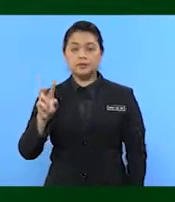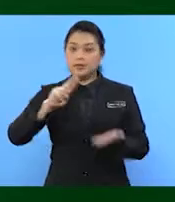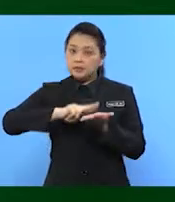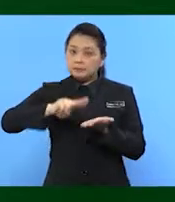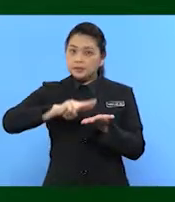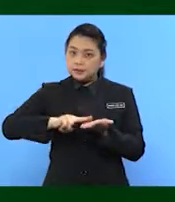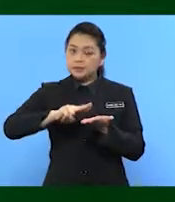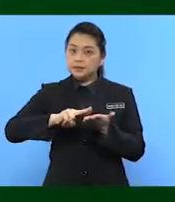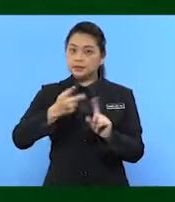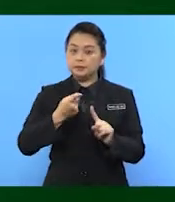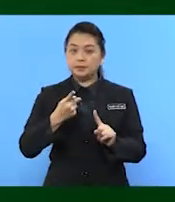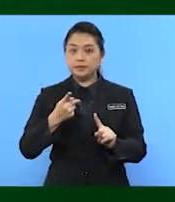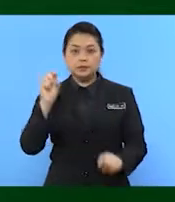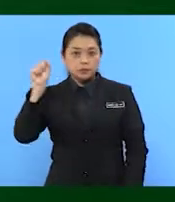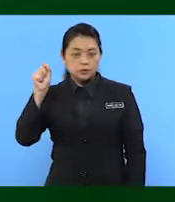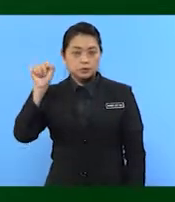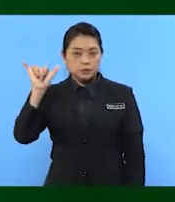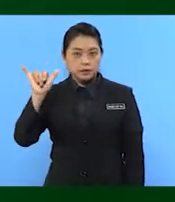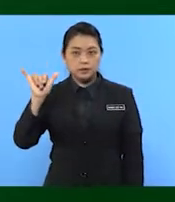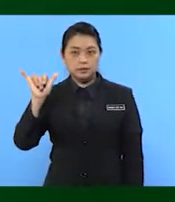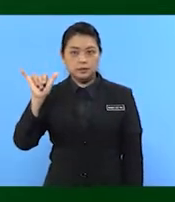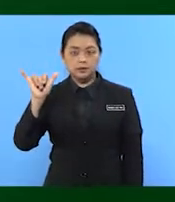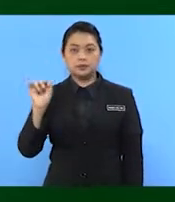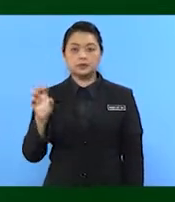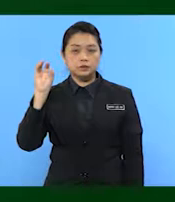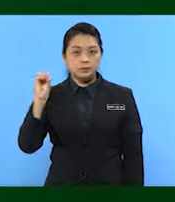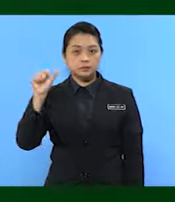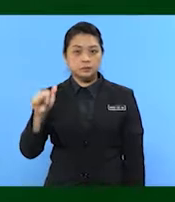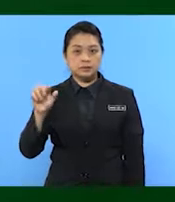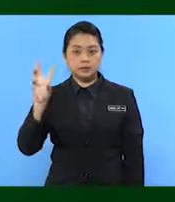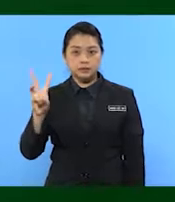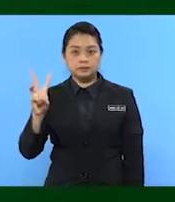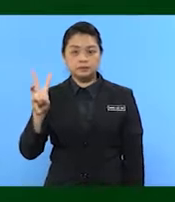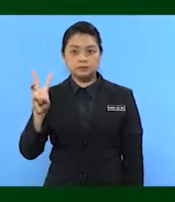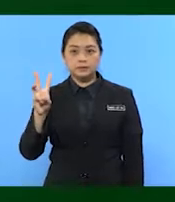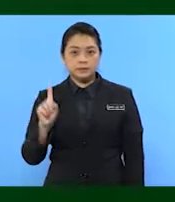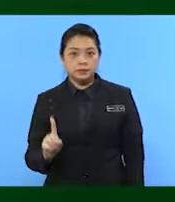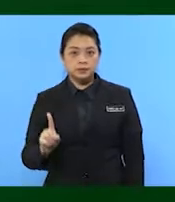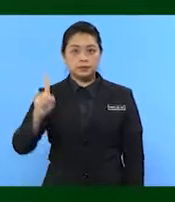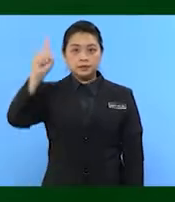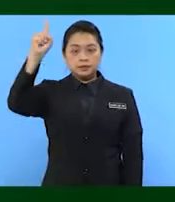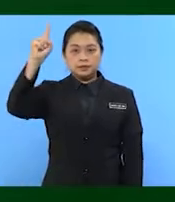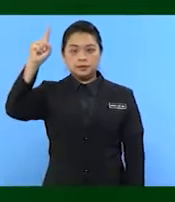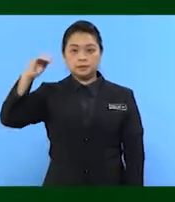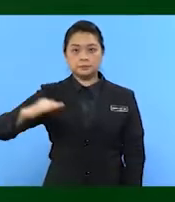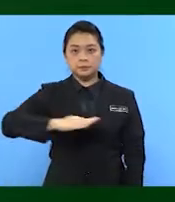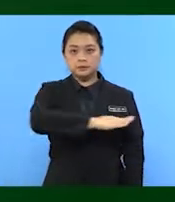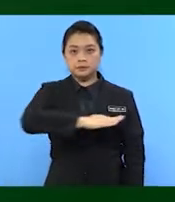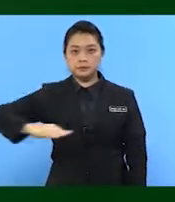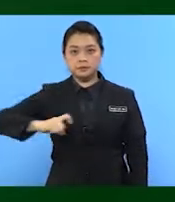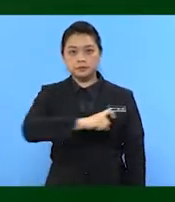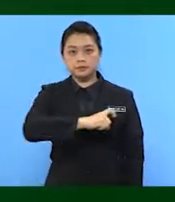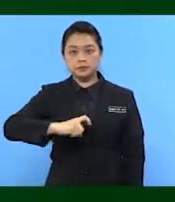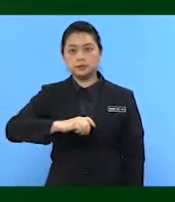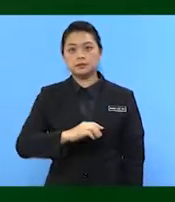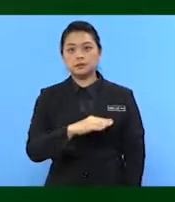dibaca daripada koordinat Y iaitu sifar perpuluhan 6 unit ke atas dari paksi X